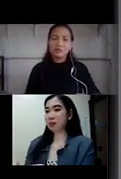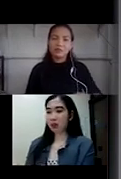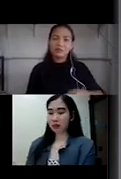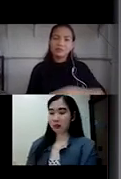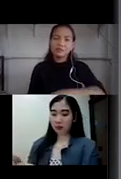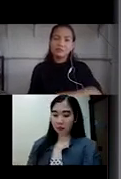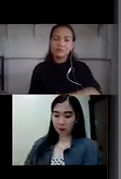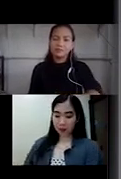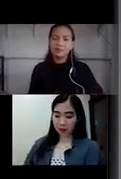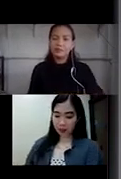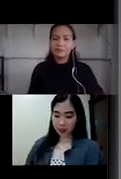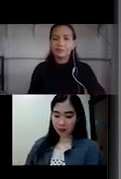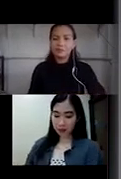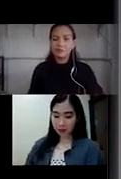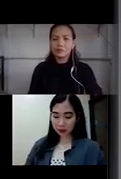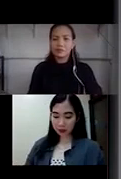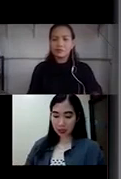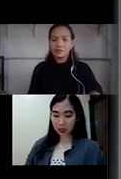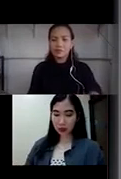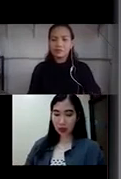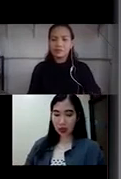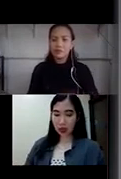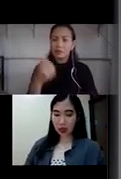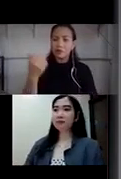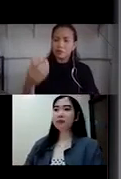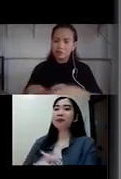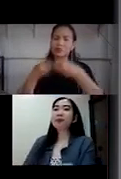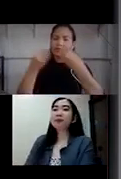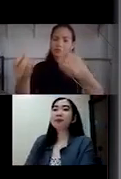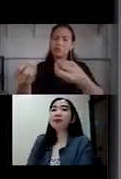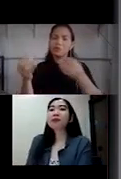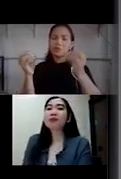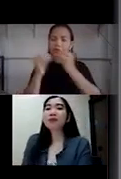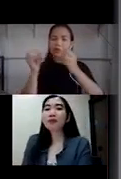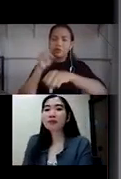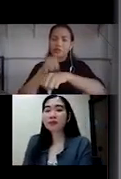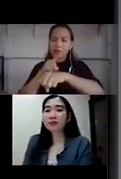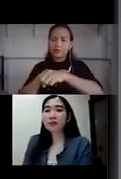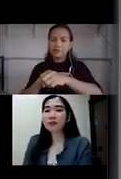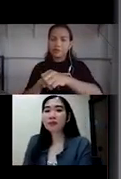Sige po. I'll give you some time to answer.